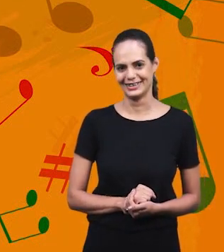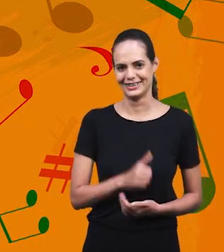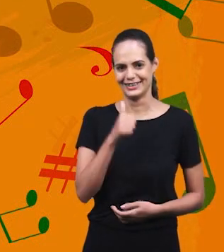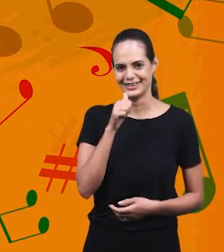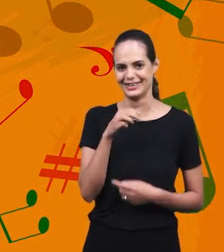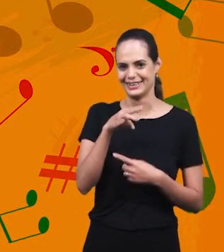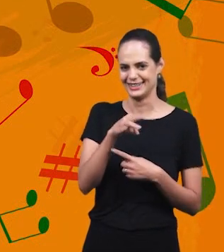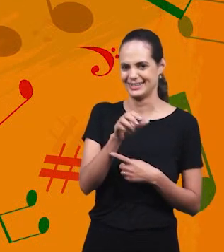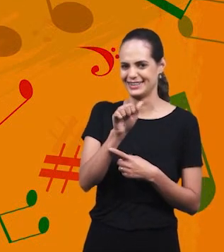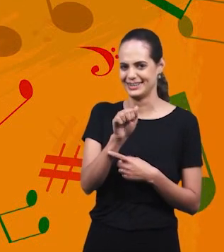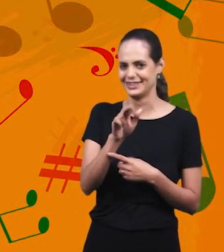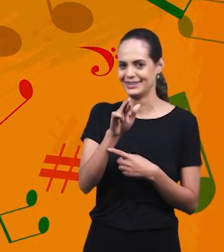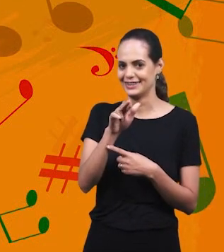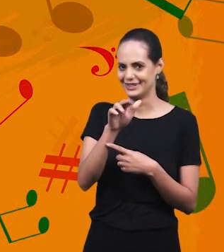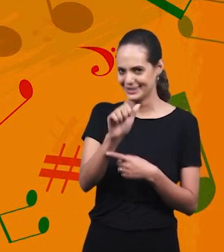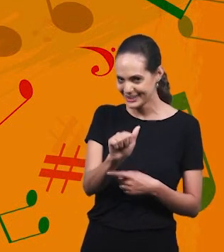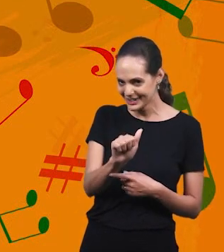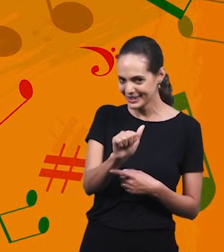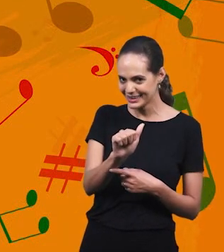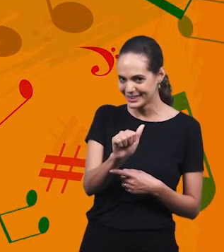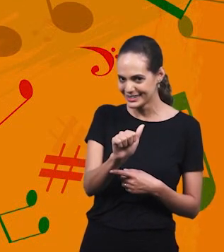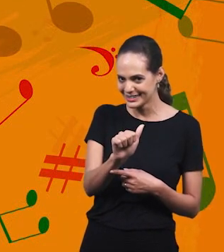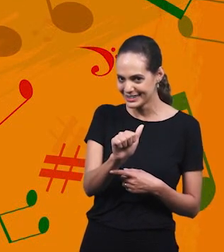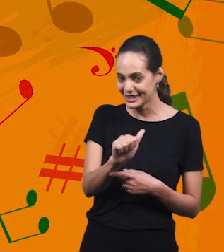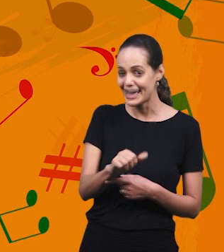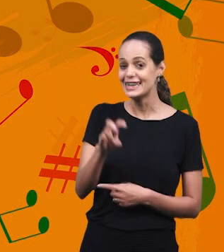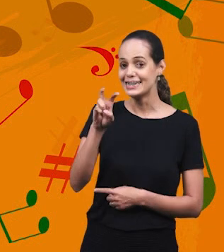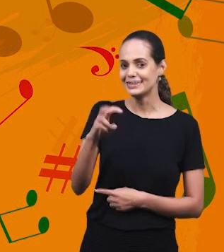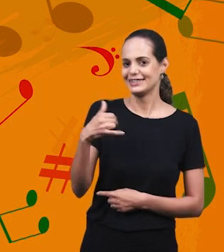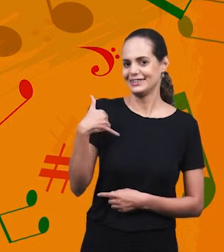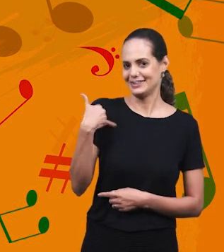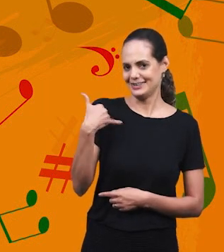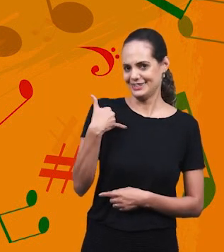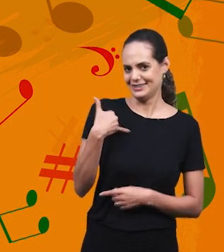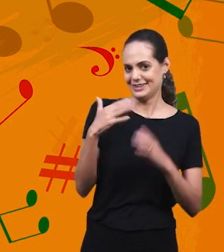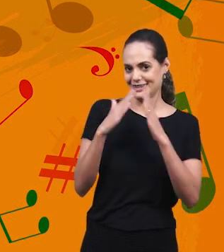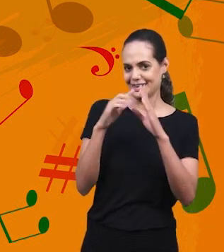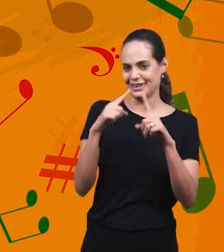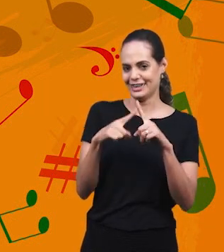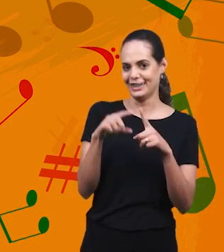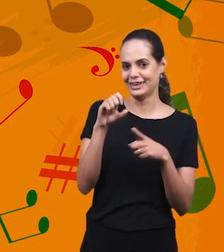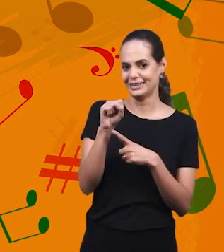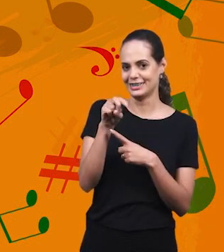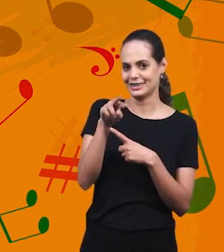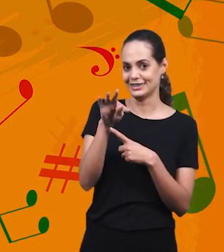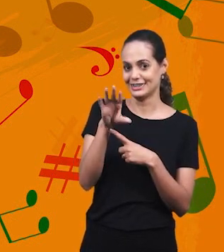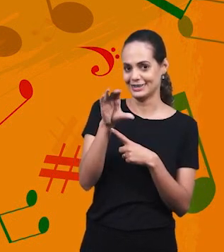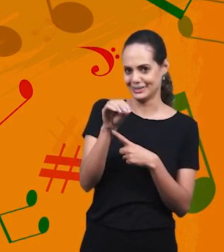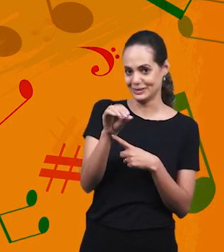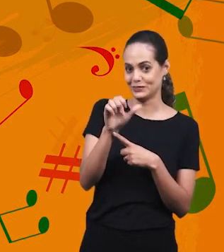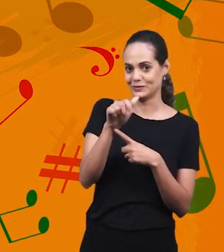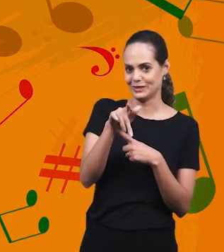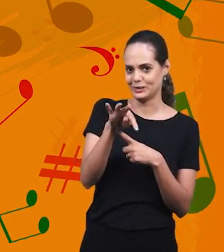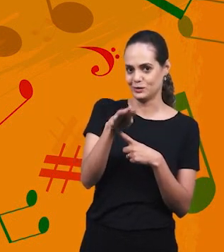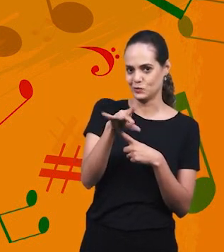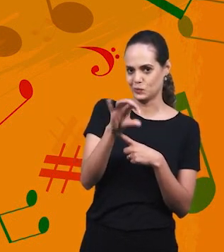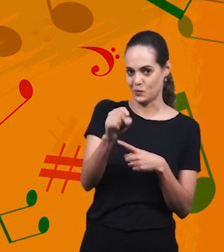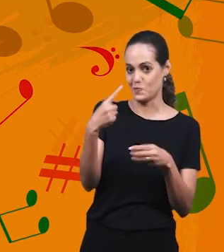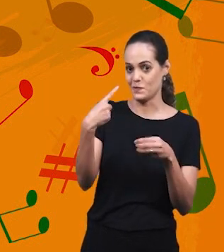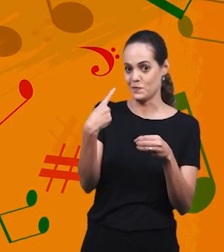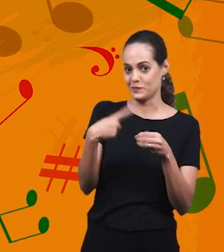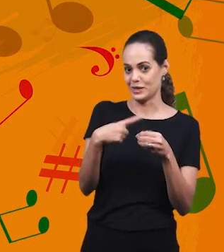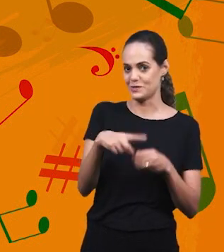Maria Eduarda a 5 ans de l'église de Santo Antônio 1, Vitória, Espírito Santo.